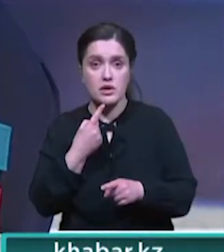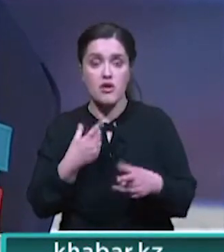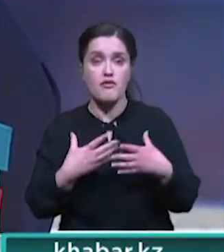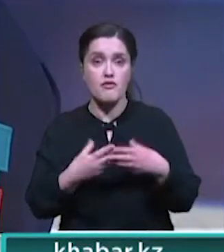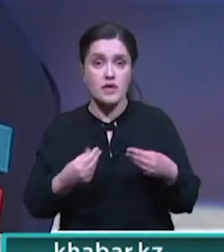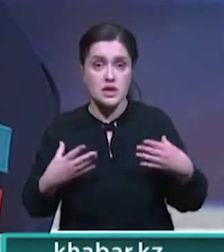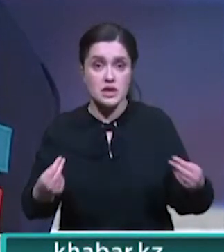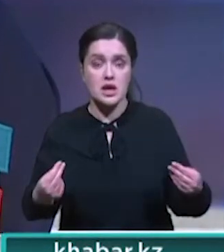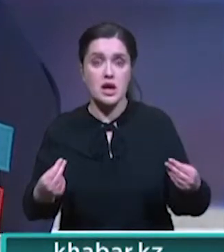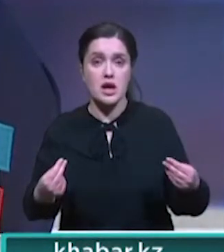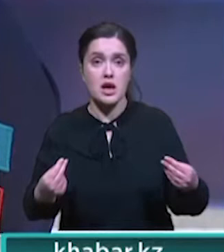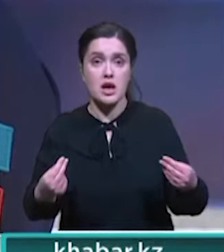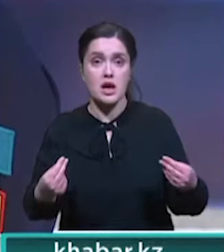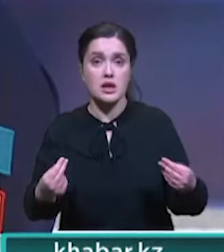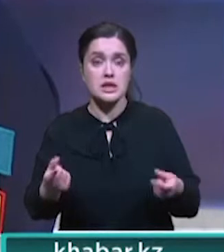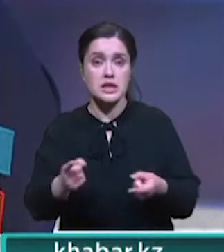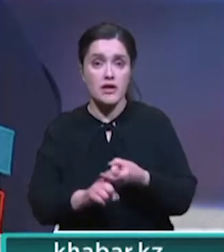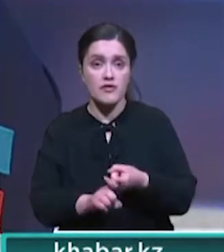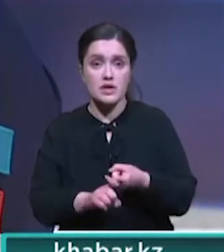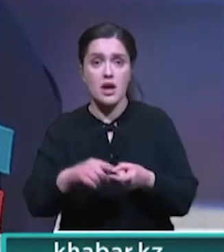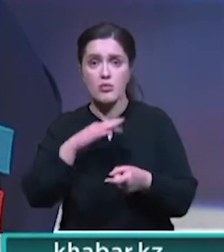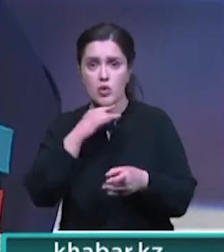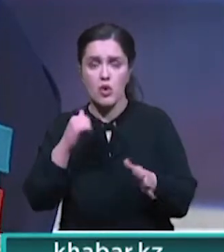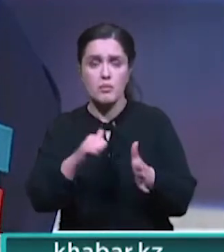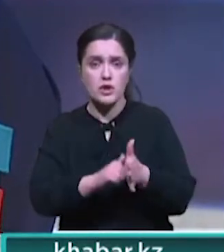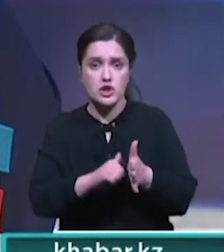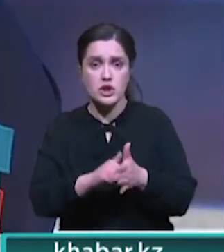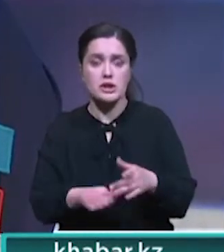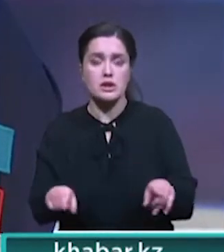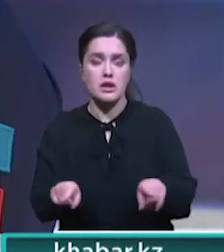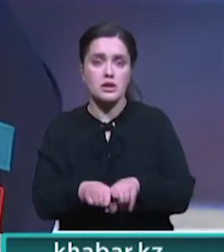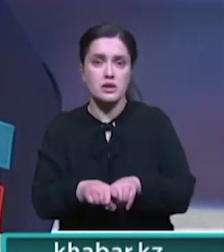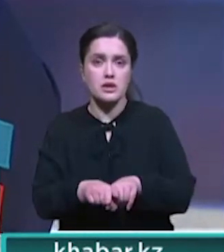весна у нас предстоит и зависит от многих факторов, таких как